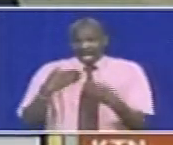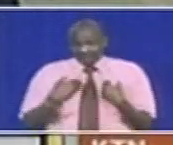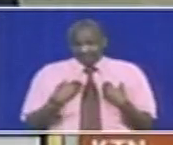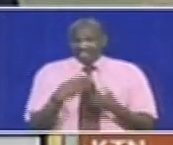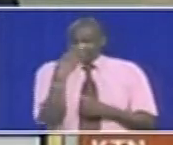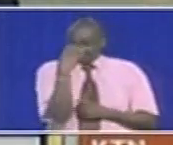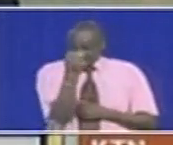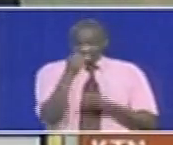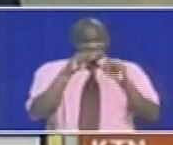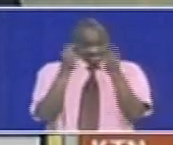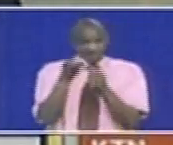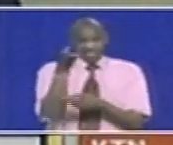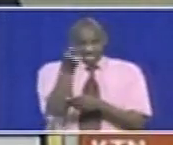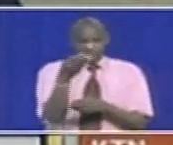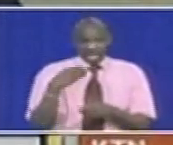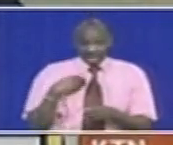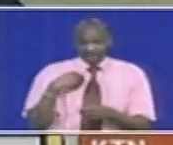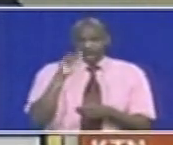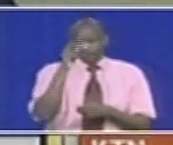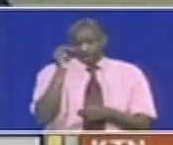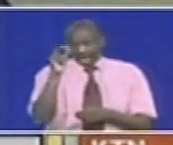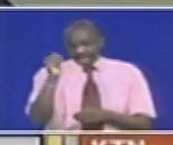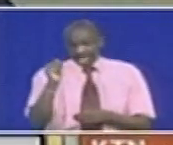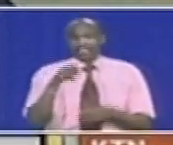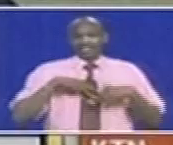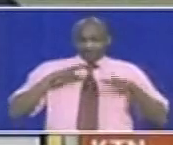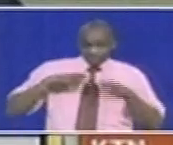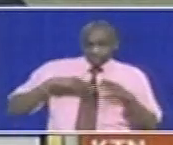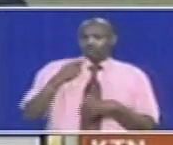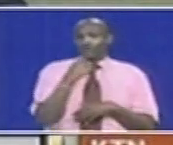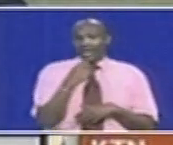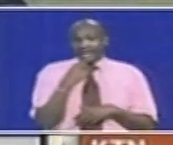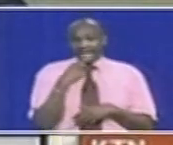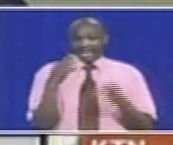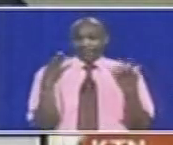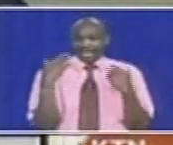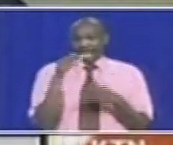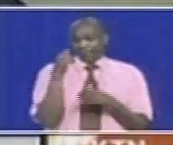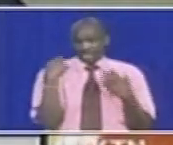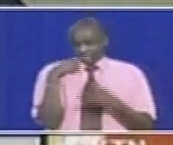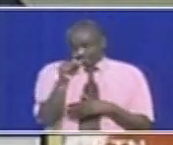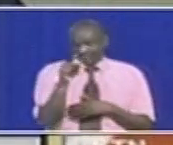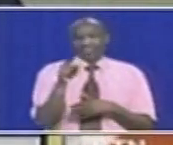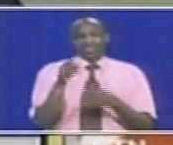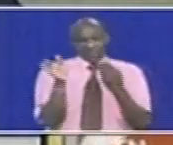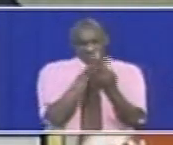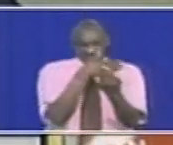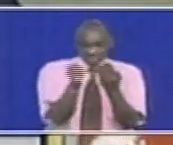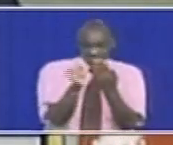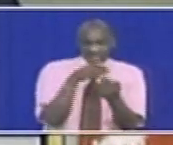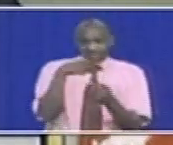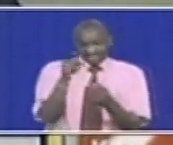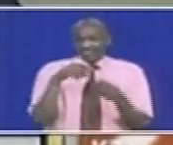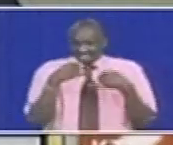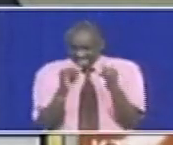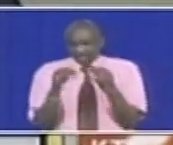tano kuu za Isiolo ambazo ni Borana, Samburu, Turkana na Ameru zimewashawishi ama zimeshawishiwa